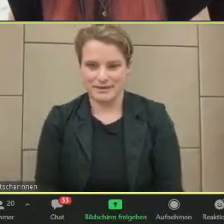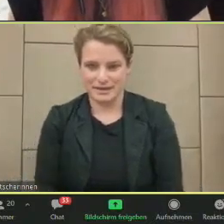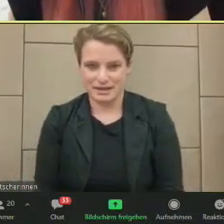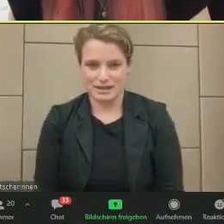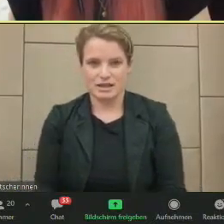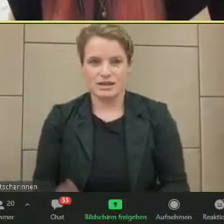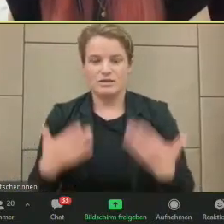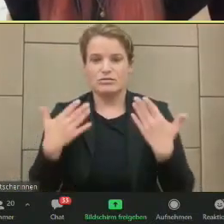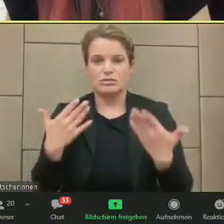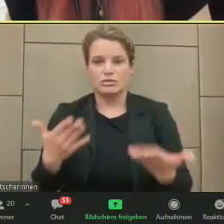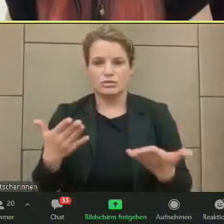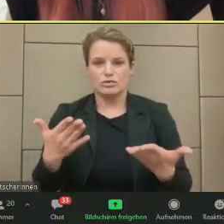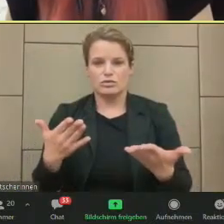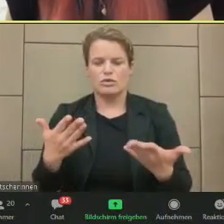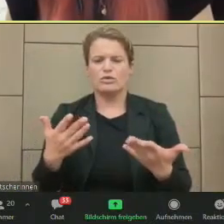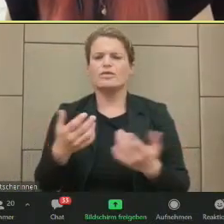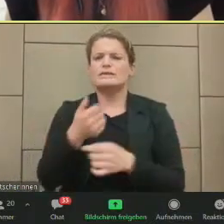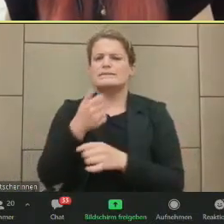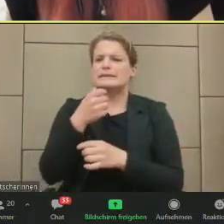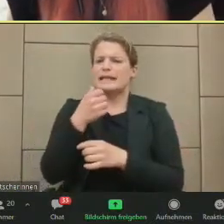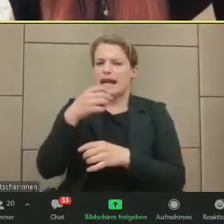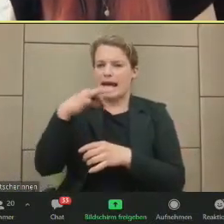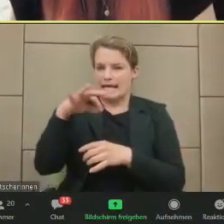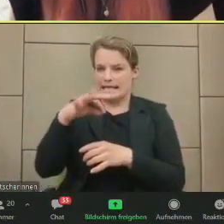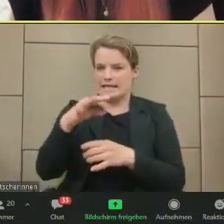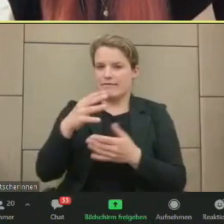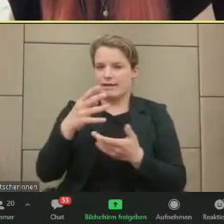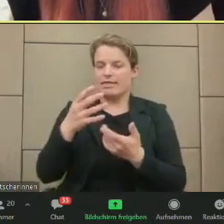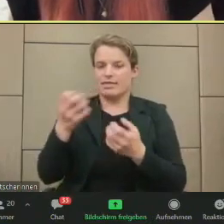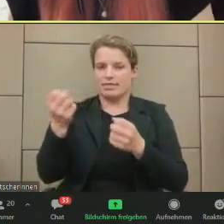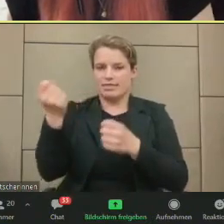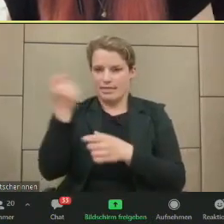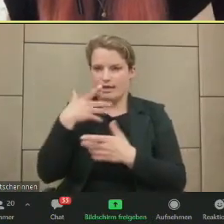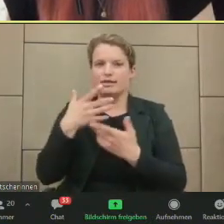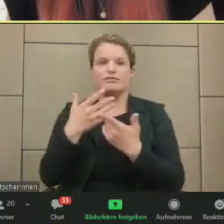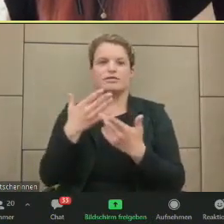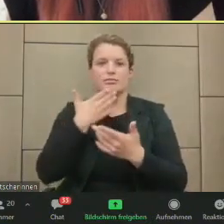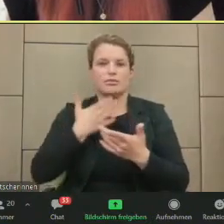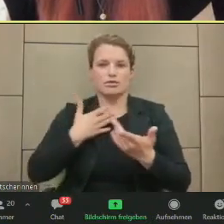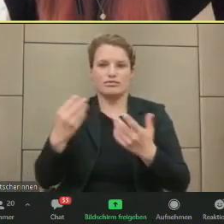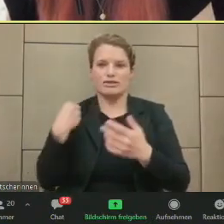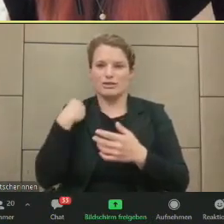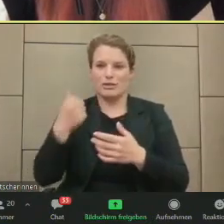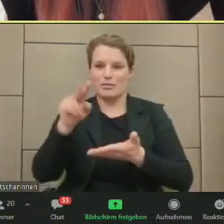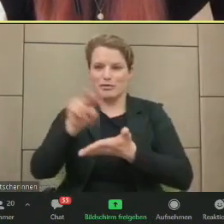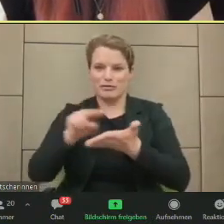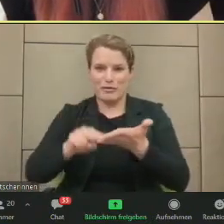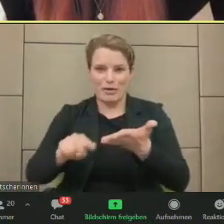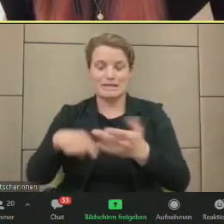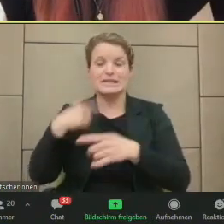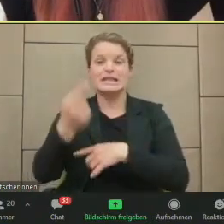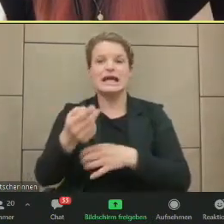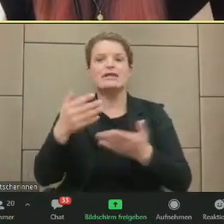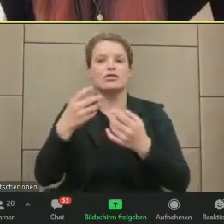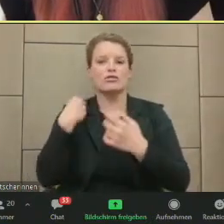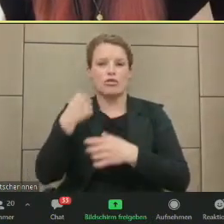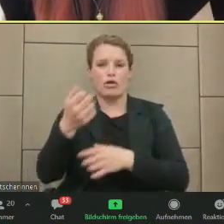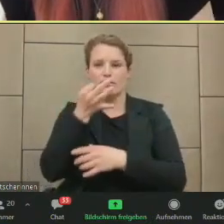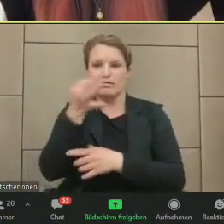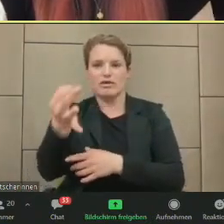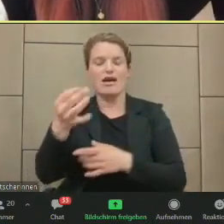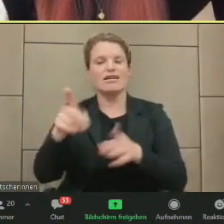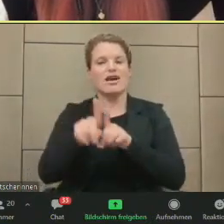So, die eine Nachricht lese ich hier noch vor, dann kommen wir noch zu einer letzten Frage. Manchmal muss man sich aktiv in die Gesellschaft reingeben,